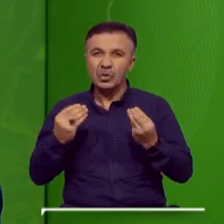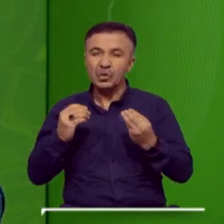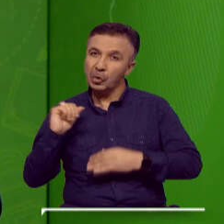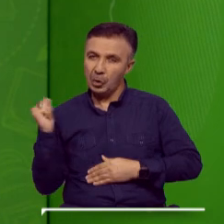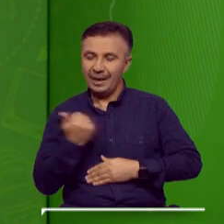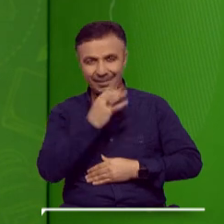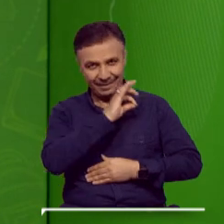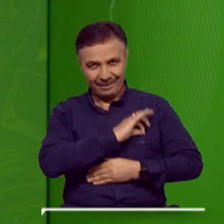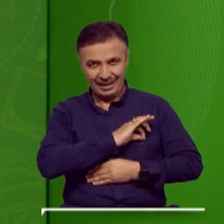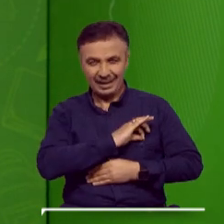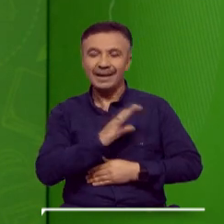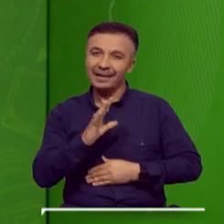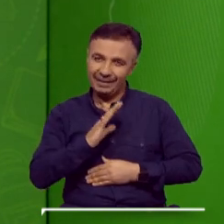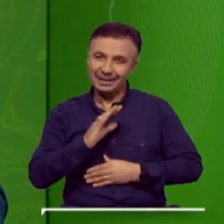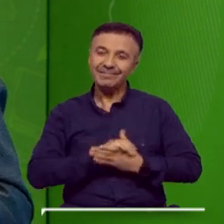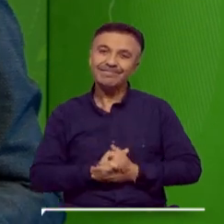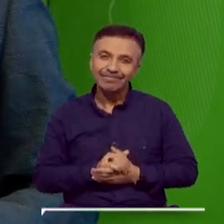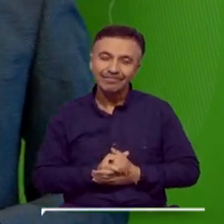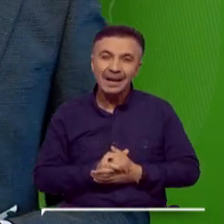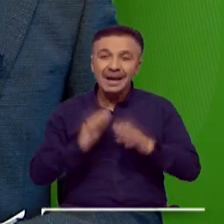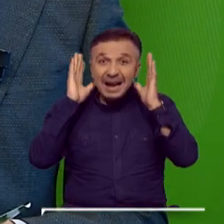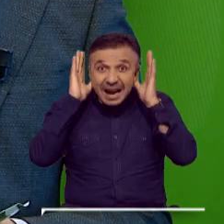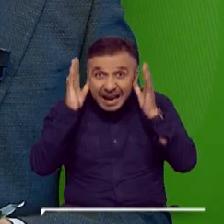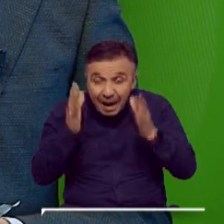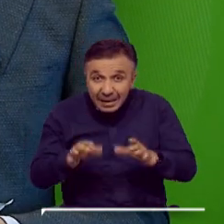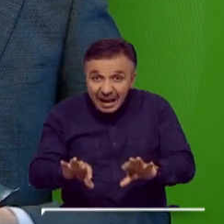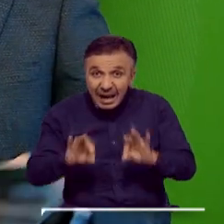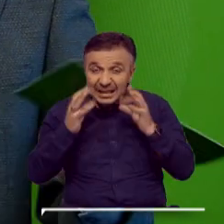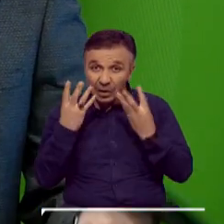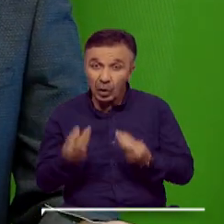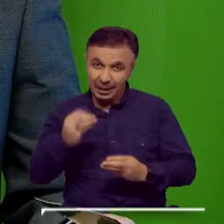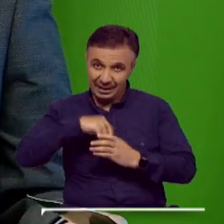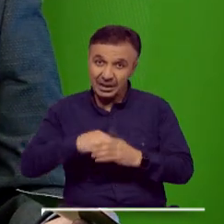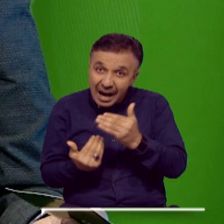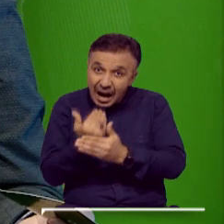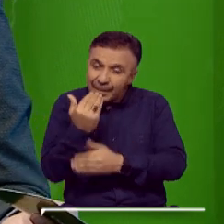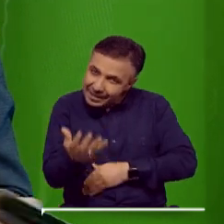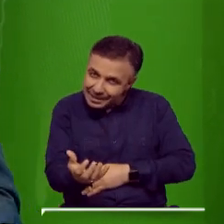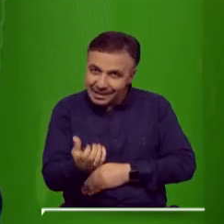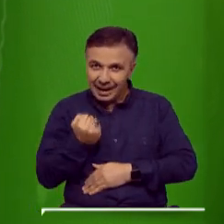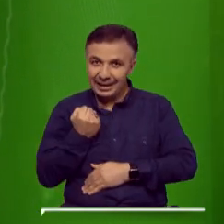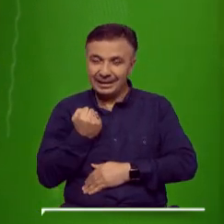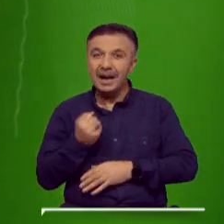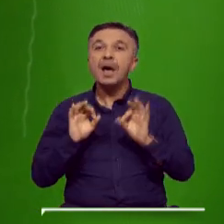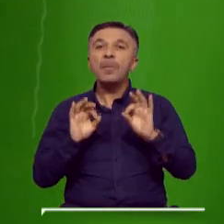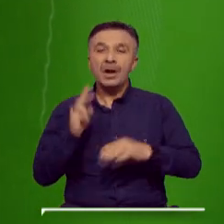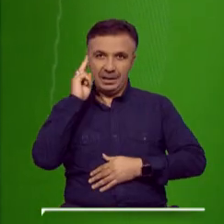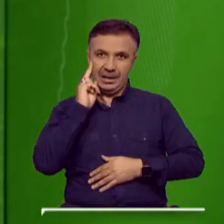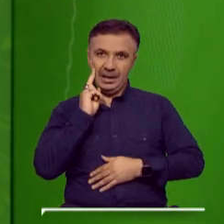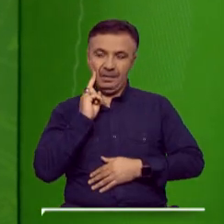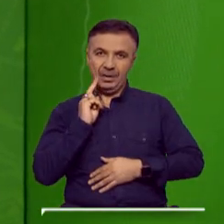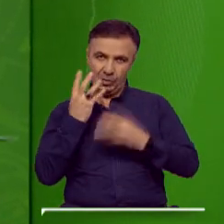önemli faydaları vardır. Namaza hazırlık için abdest alır, böylece temizlenmiş